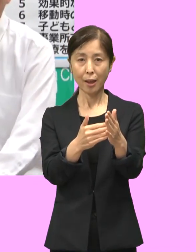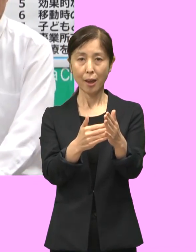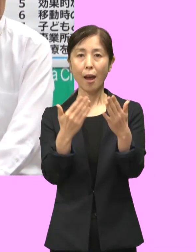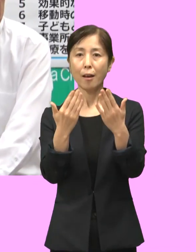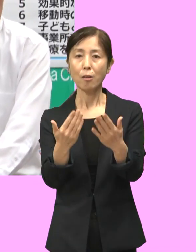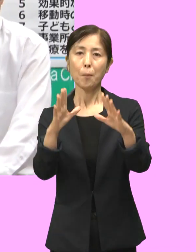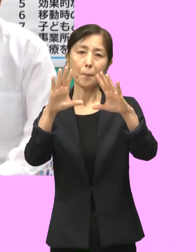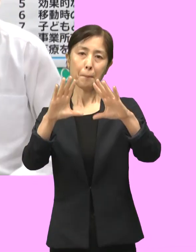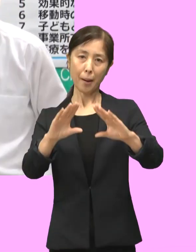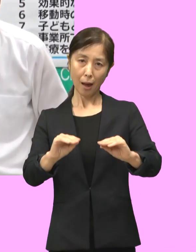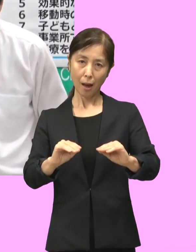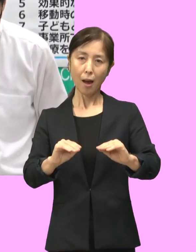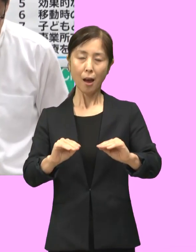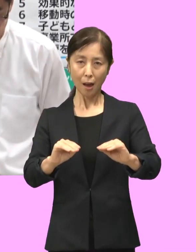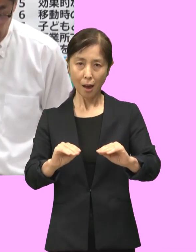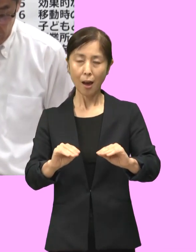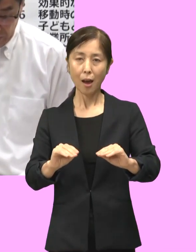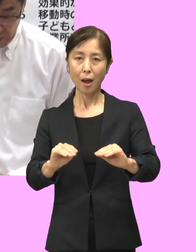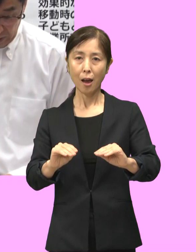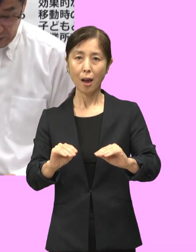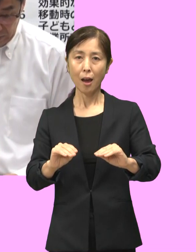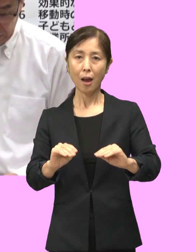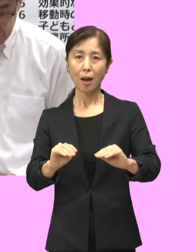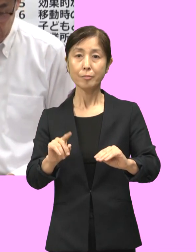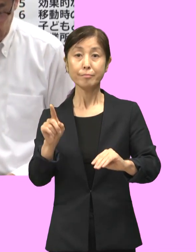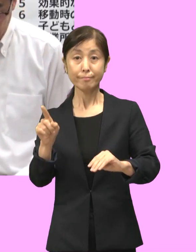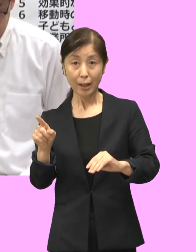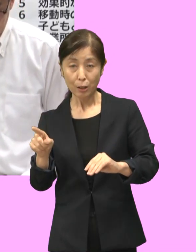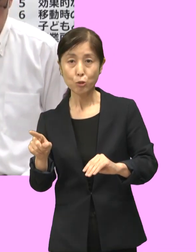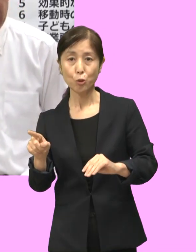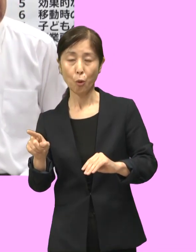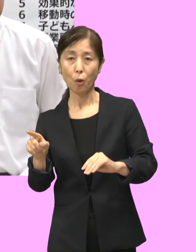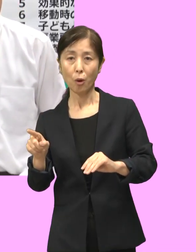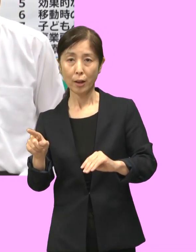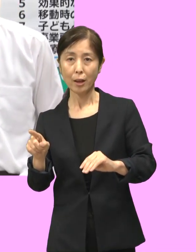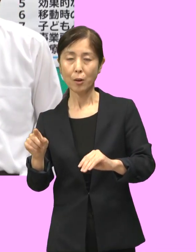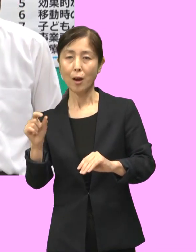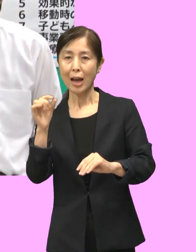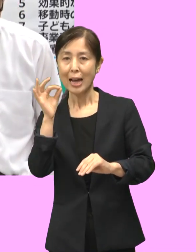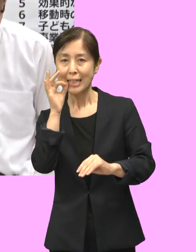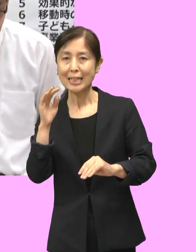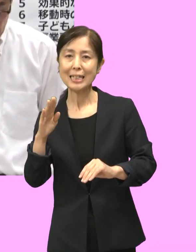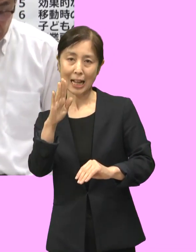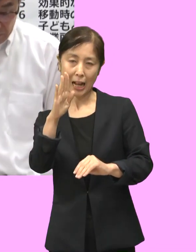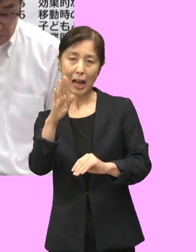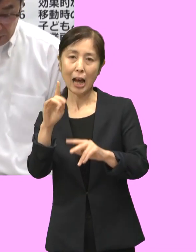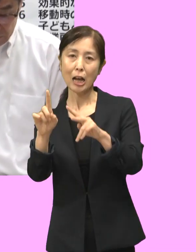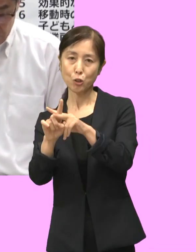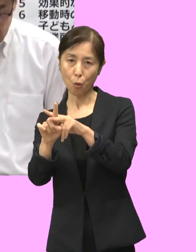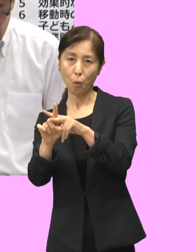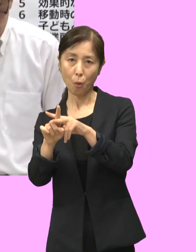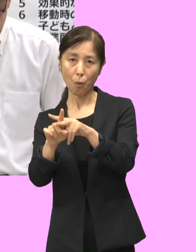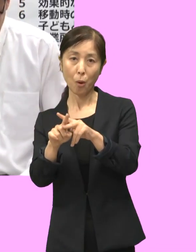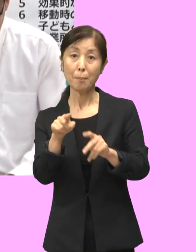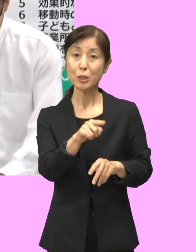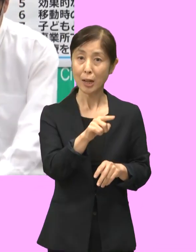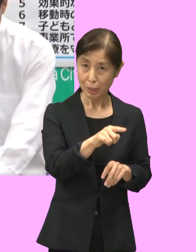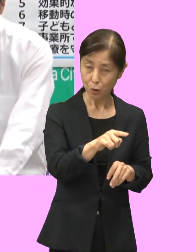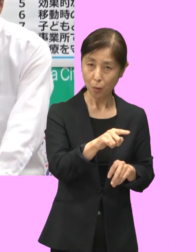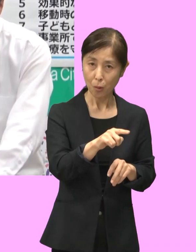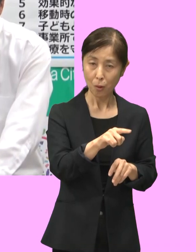廃校といたしまして、それぞれ、中野小学校については飯坂小学校と、水原小学校